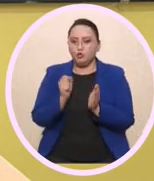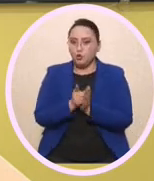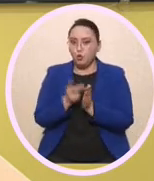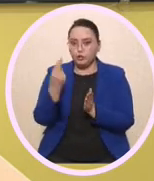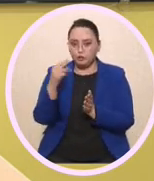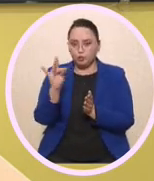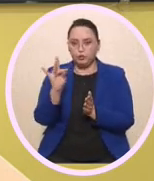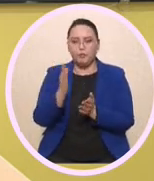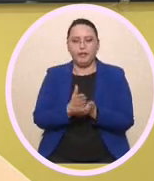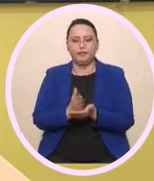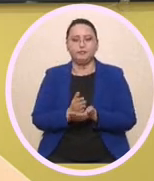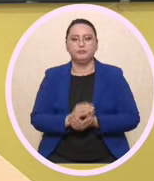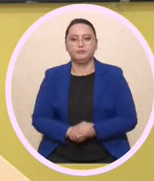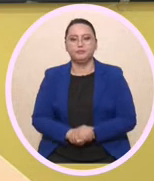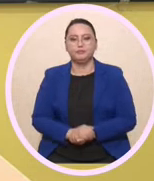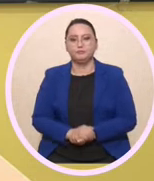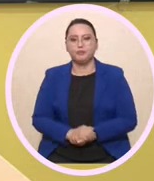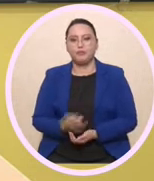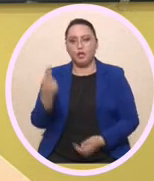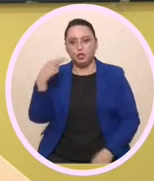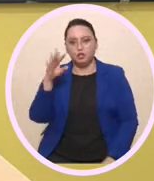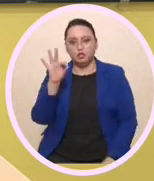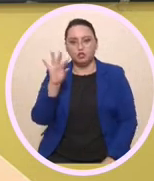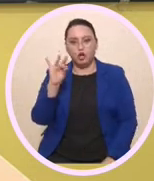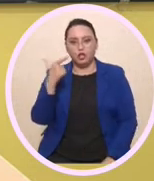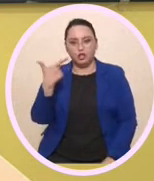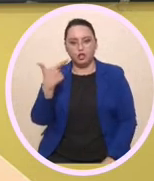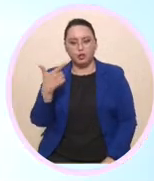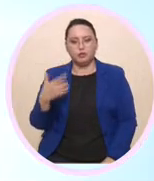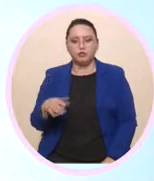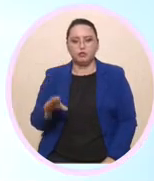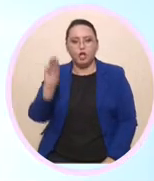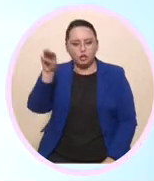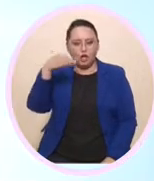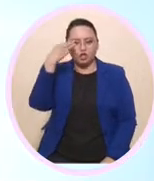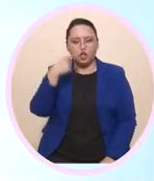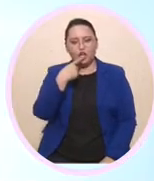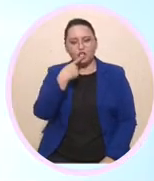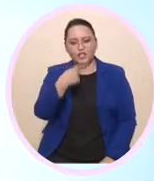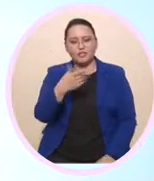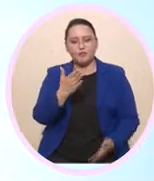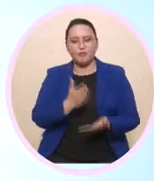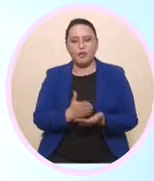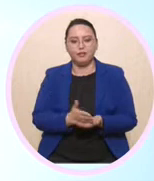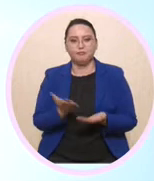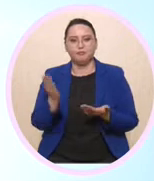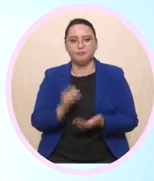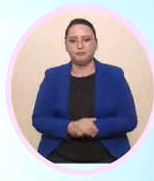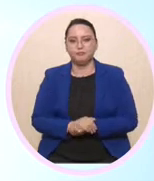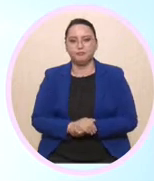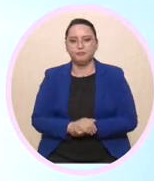За, дөргийг багш нь энд тодорхойлсон байна. За, багшаасаа